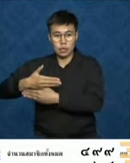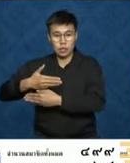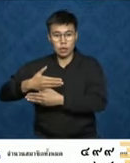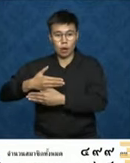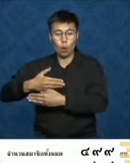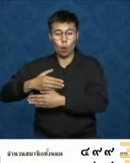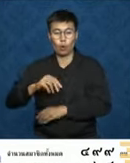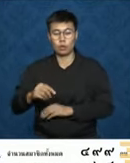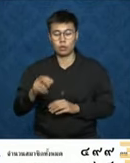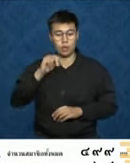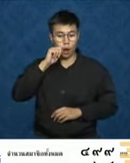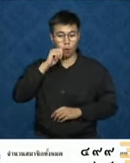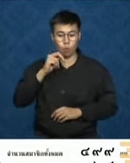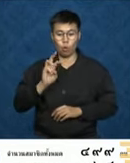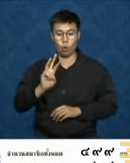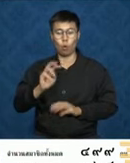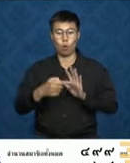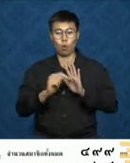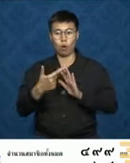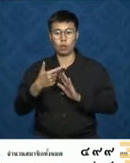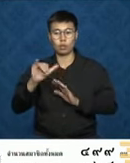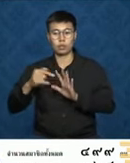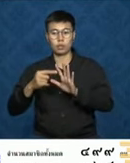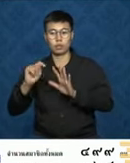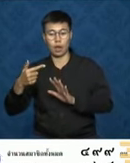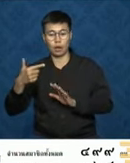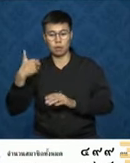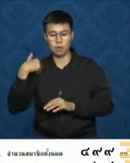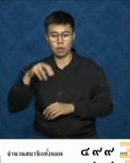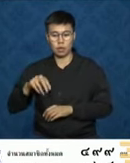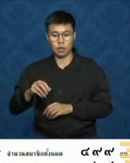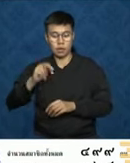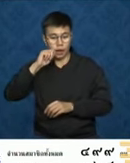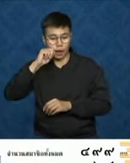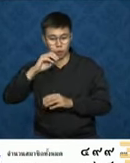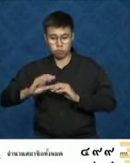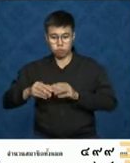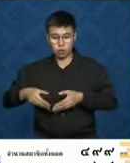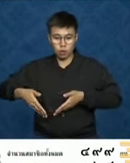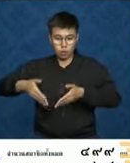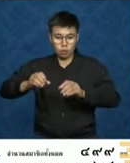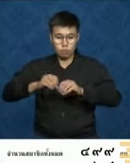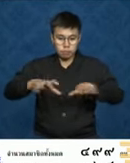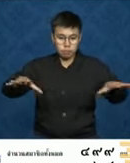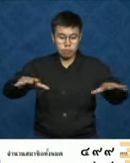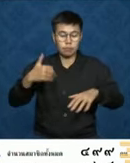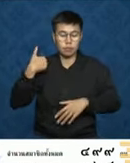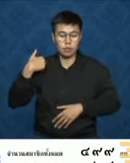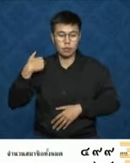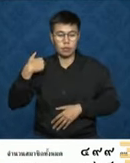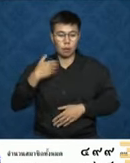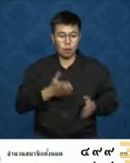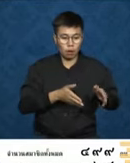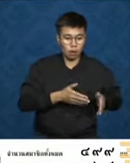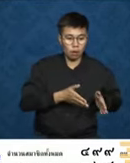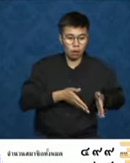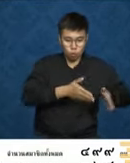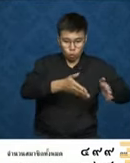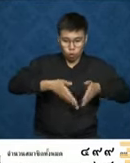กลองส่งน้ำระบบกระจายน้ำเป็นตัวแทนกลุ่มเกษตรกรโซนที่ 1ที่ 2ที่ 3